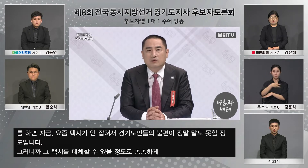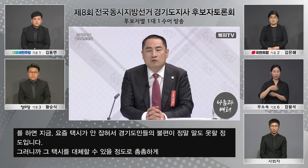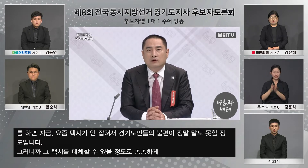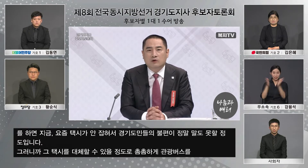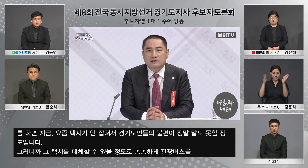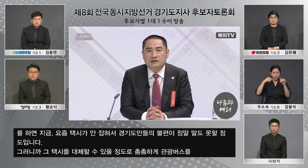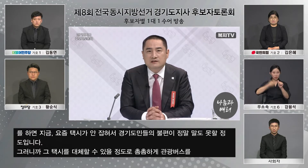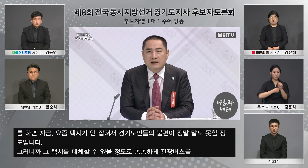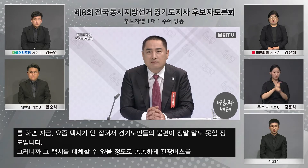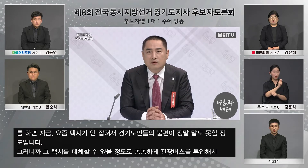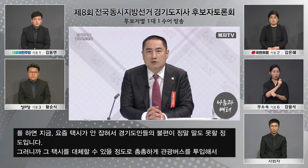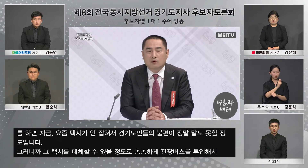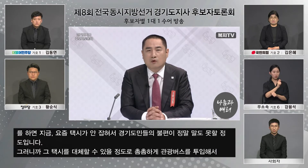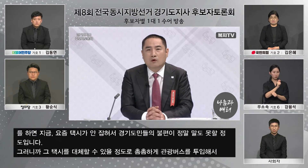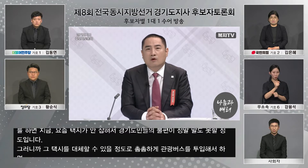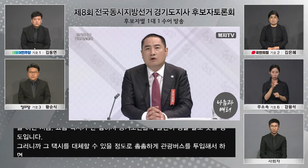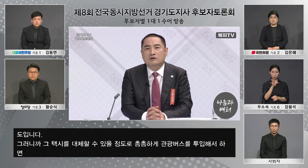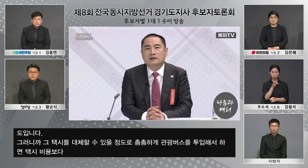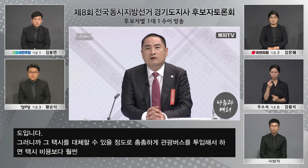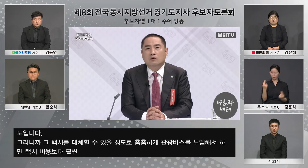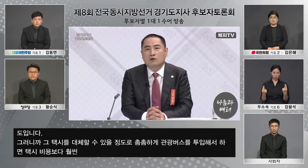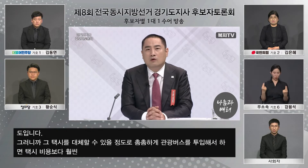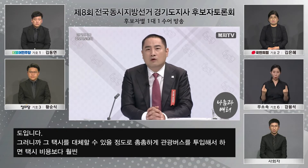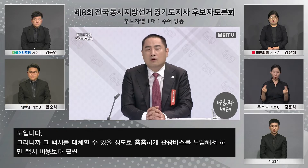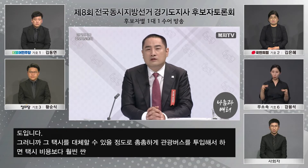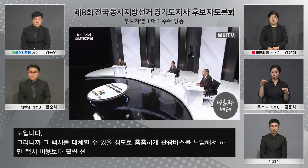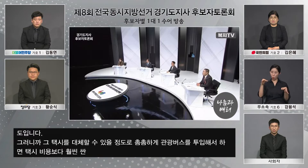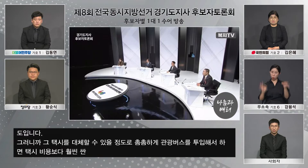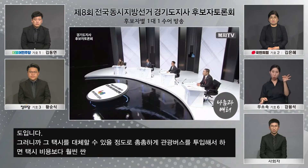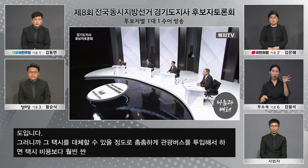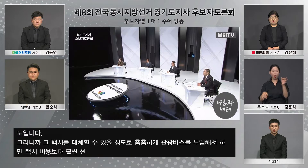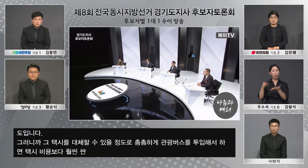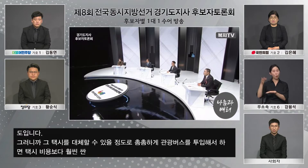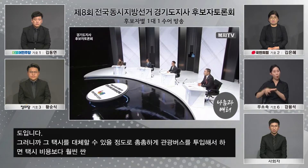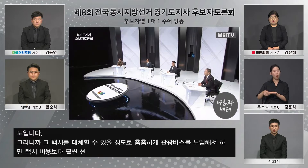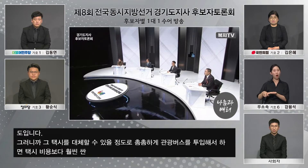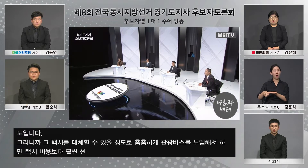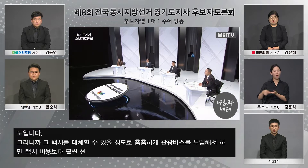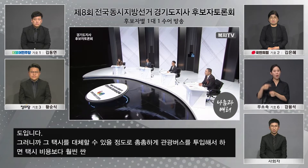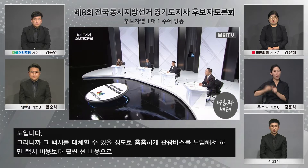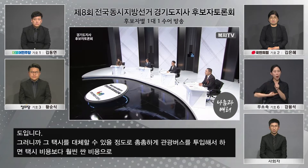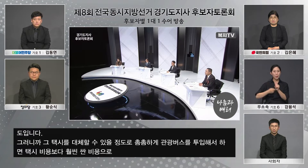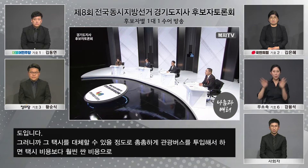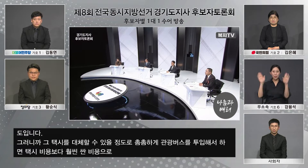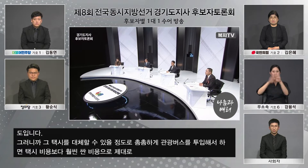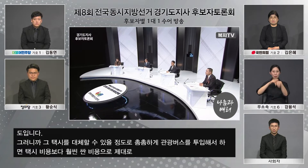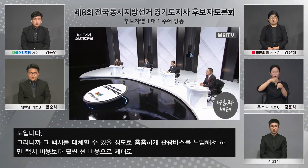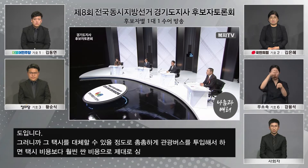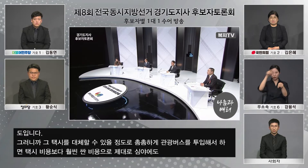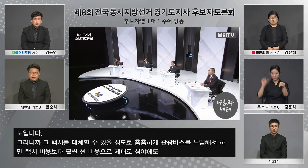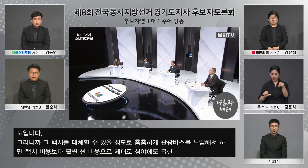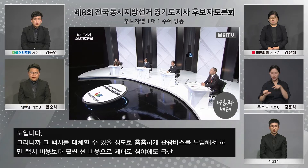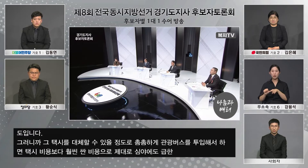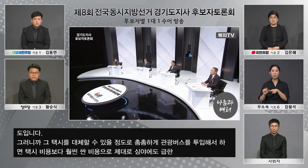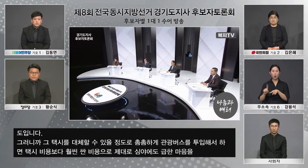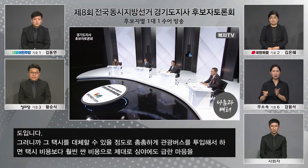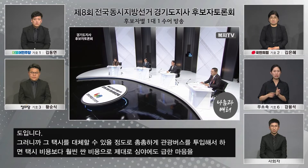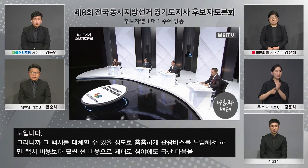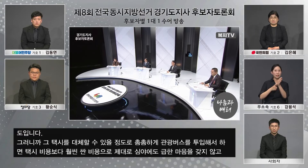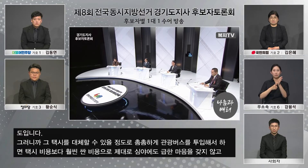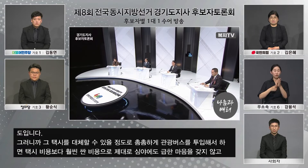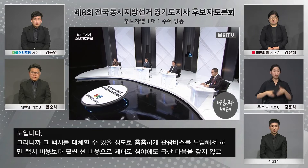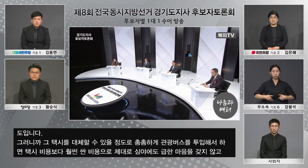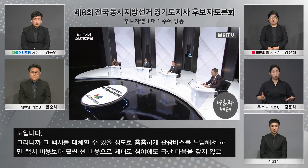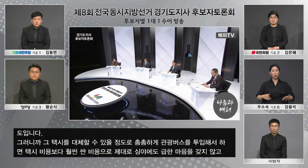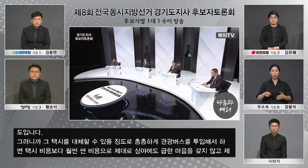택시 비용보다 훨씬 싼 비용으로 제대로 심야에도 급한 마음을 갖지 않고 제대로 교통수단을